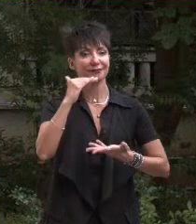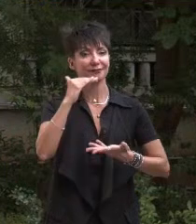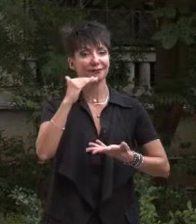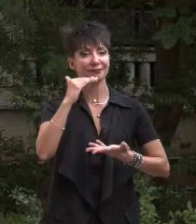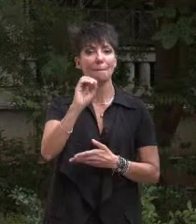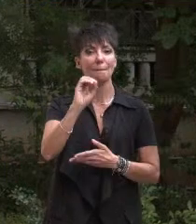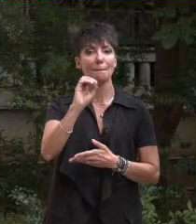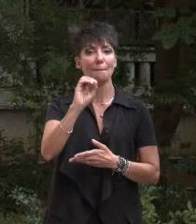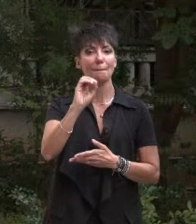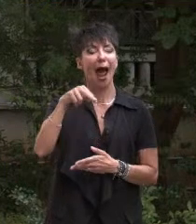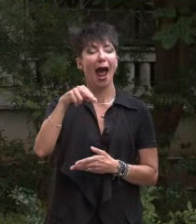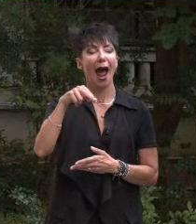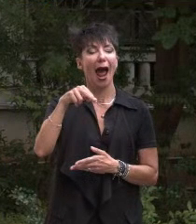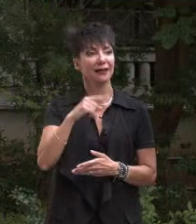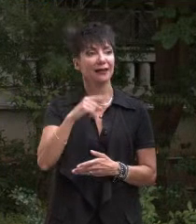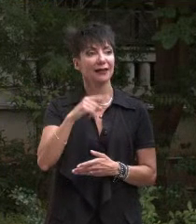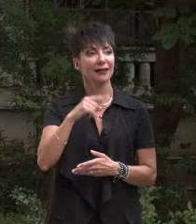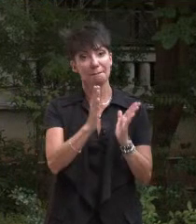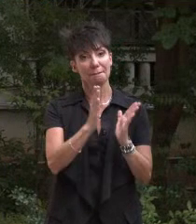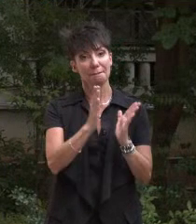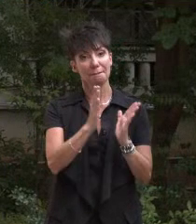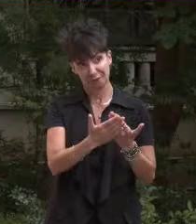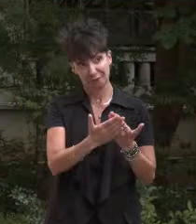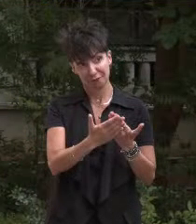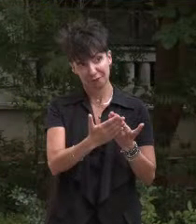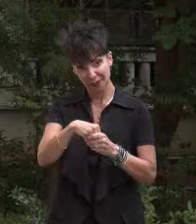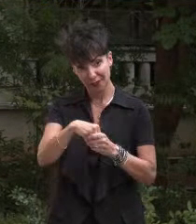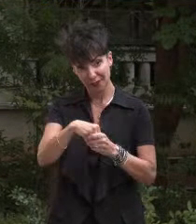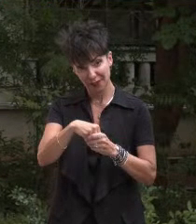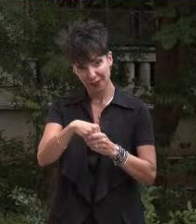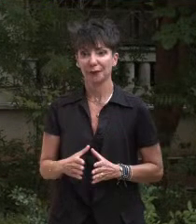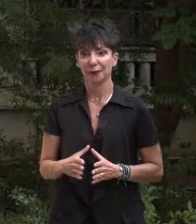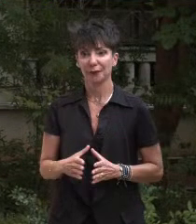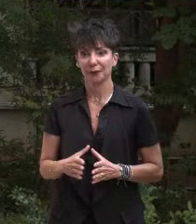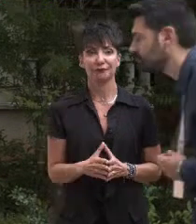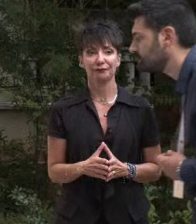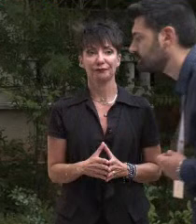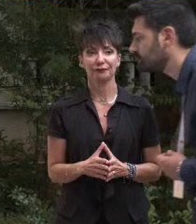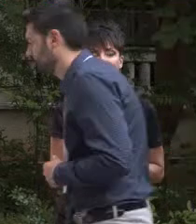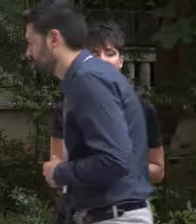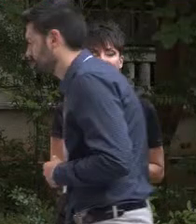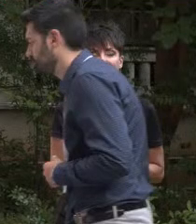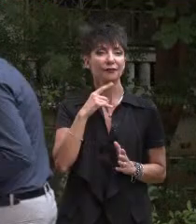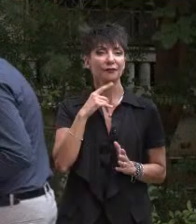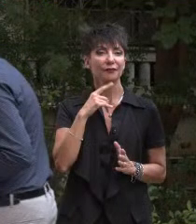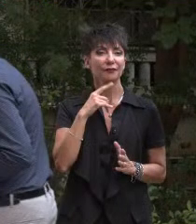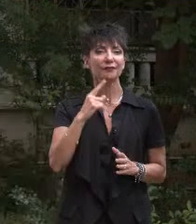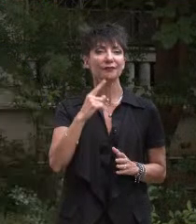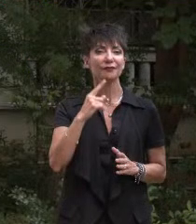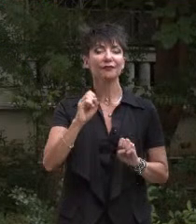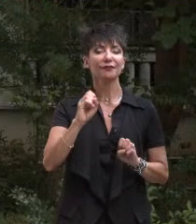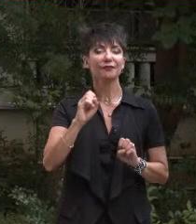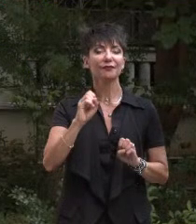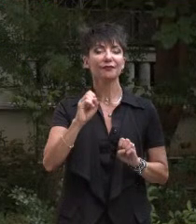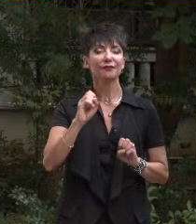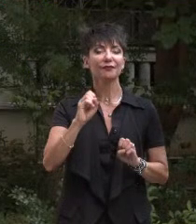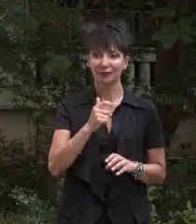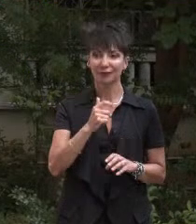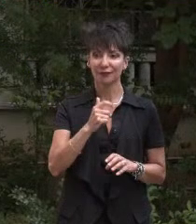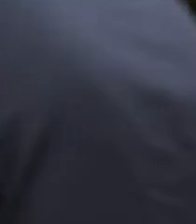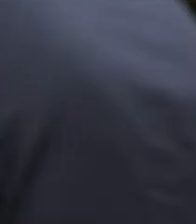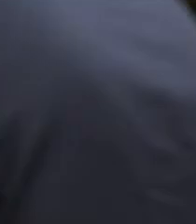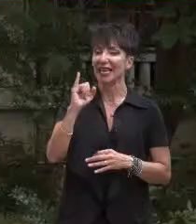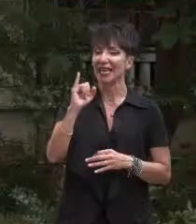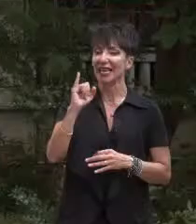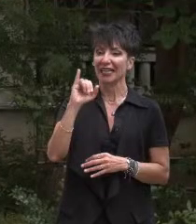Μποκανέγκρα. Please do us the honor. Από τα εκπαιδευτήρια Κωστέα Γείτονα, Κουρουμάλου